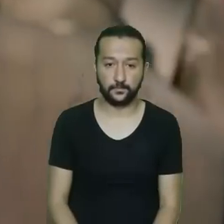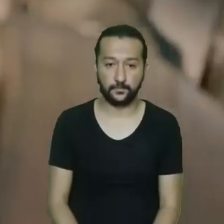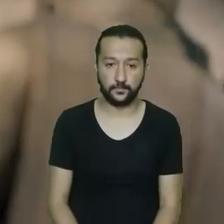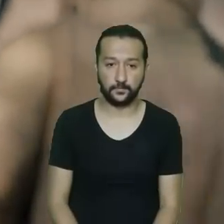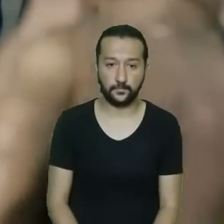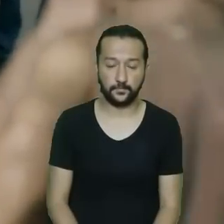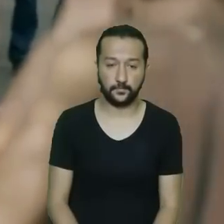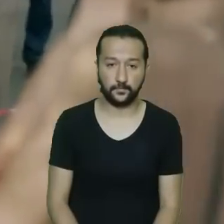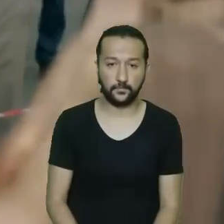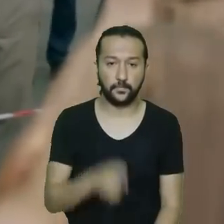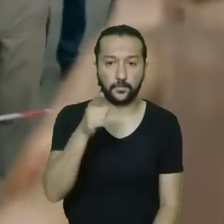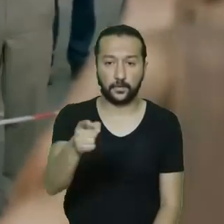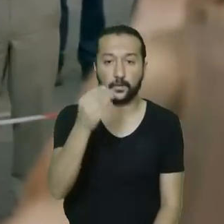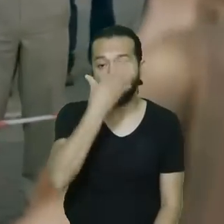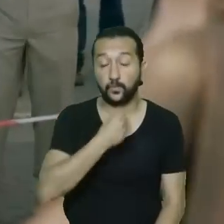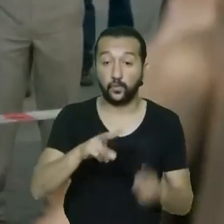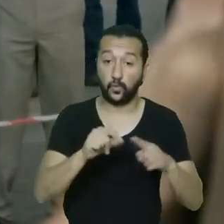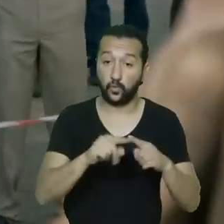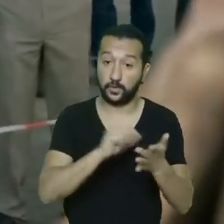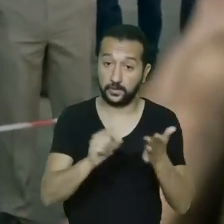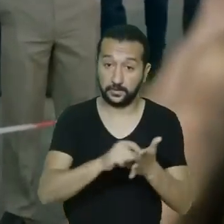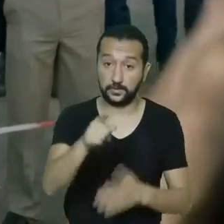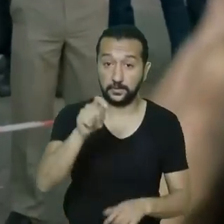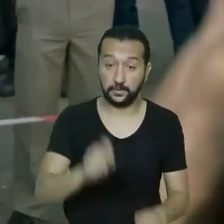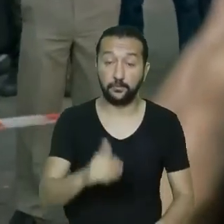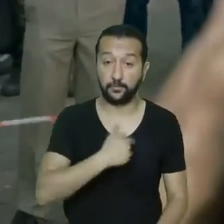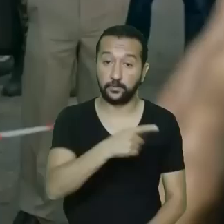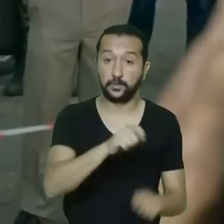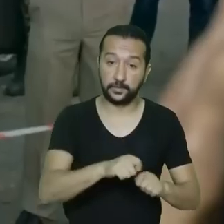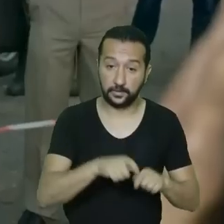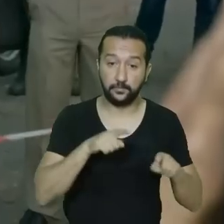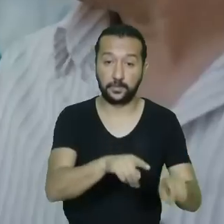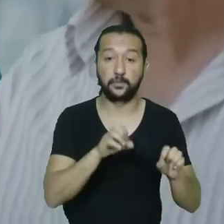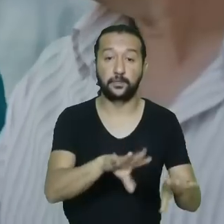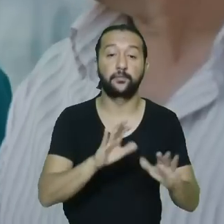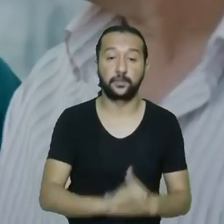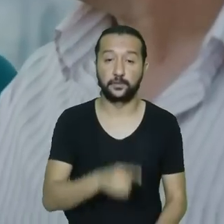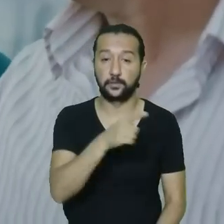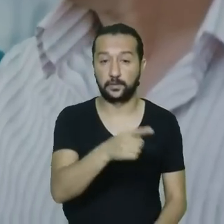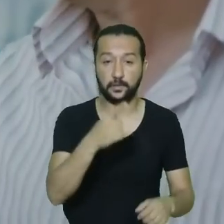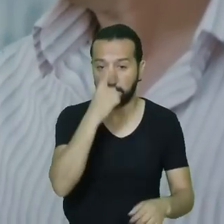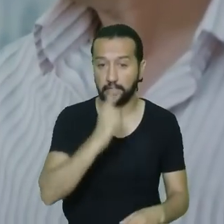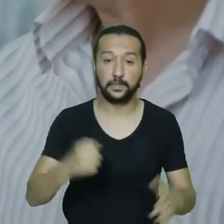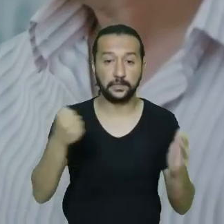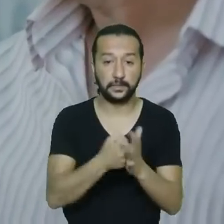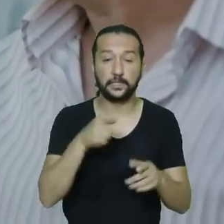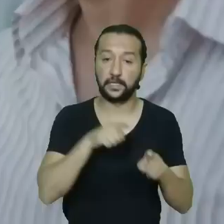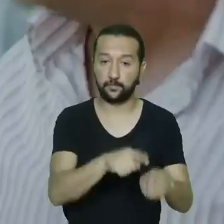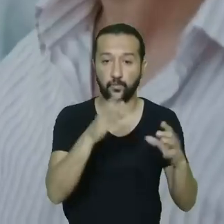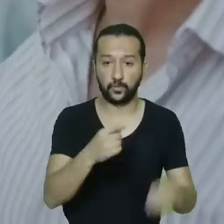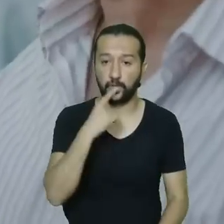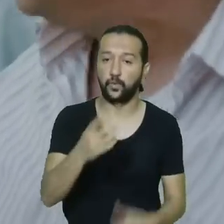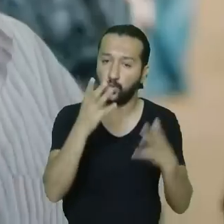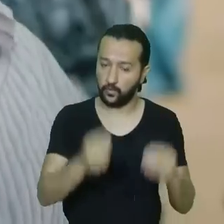Adam dolanıp diğer yandan baktı. Sen de güzelce not al Hayati. Biz de bu işin peşini bırakmayacağız. Heykeli bunu yapanların takipçisi